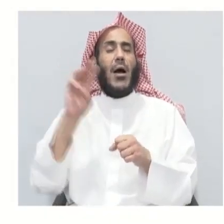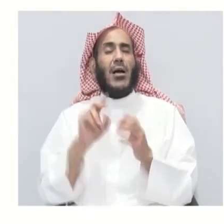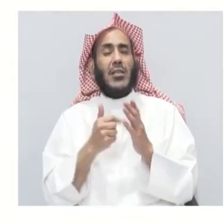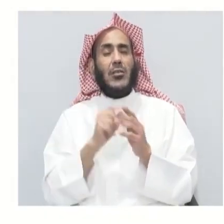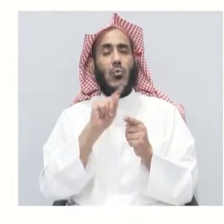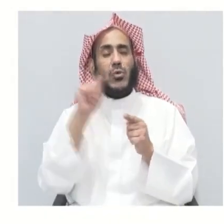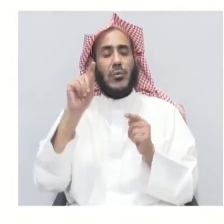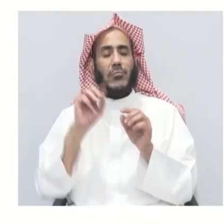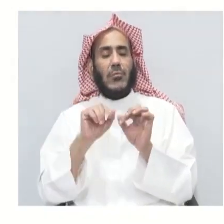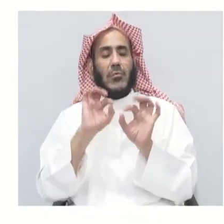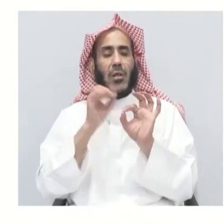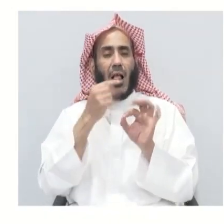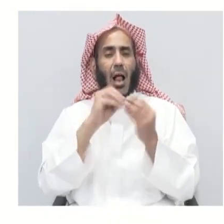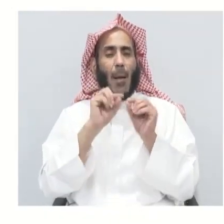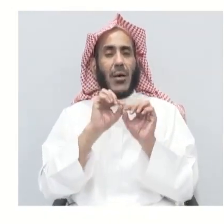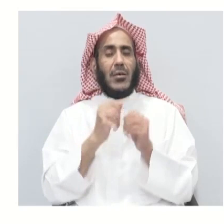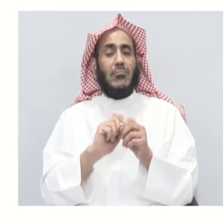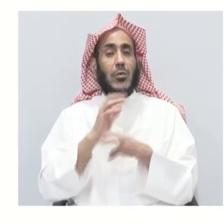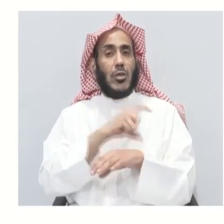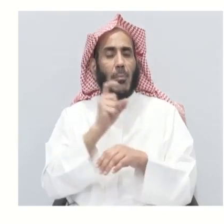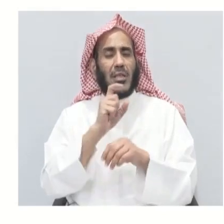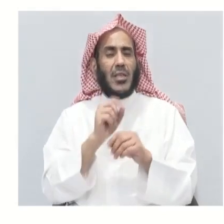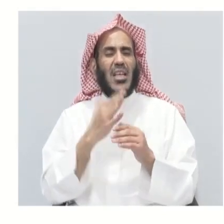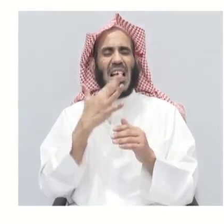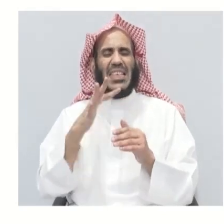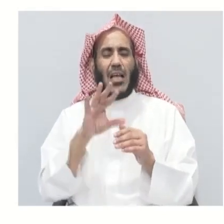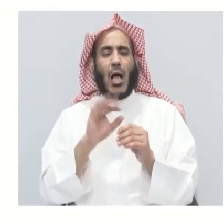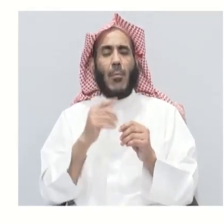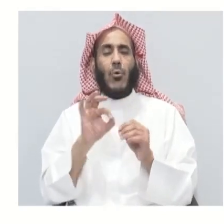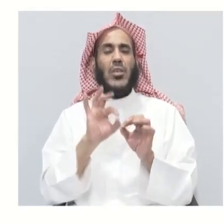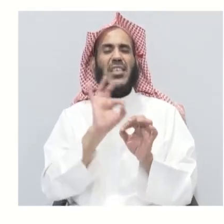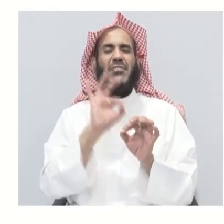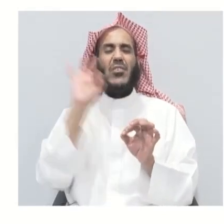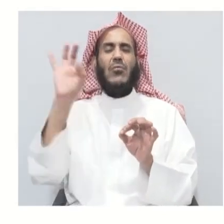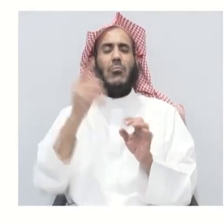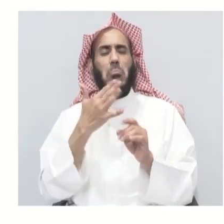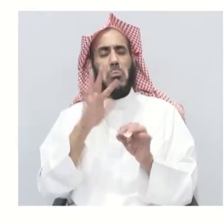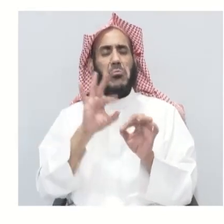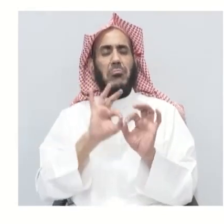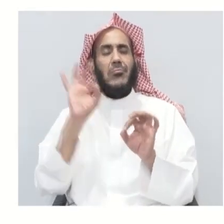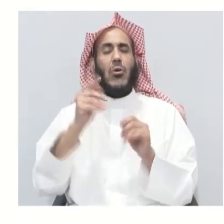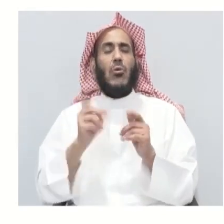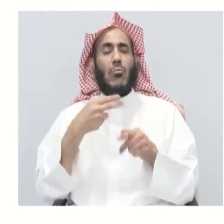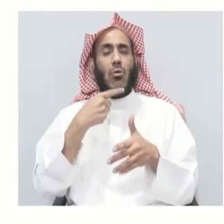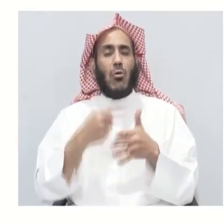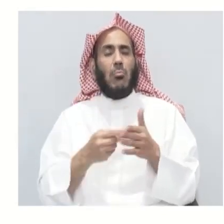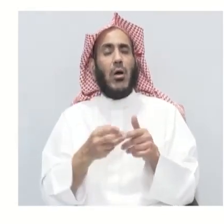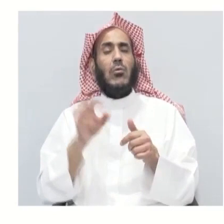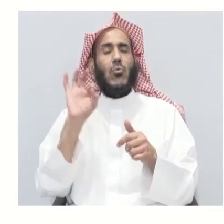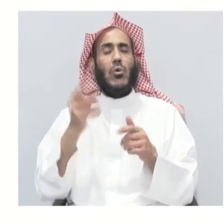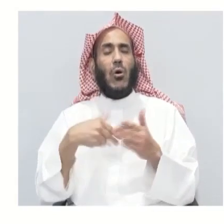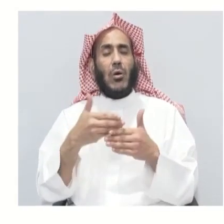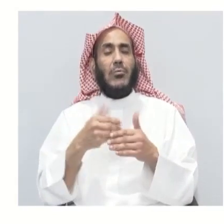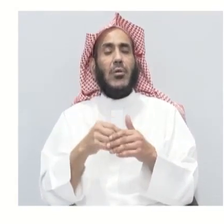نقطتين النقطه الاولى دائما اعتمد ذلك خذ اسهل نقطه صفر وصفر دائما ومن ثم اختر نقطه اخرى